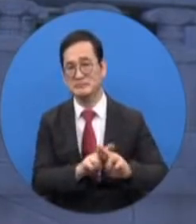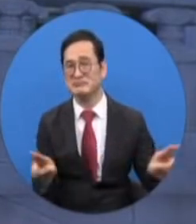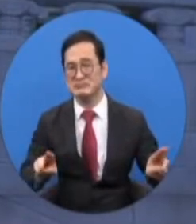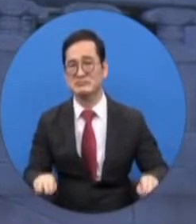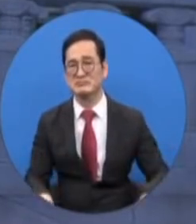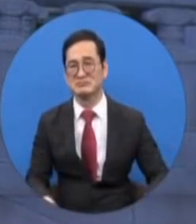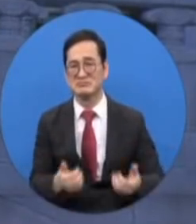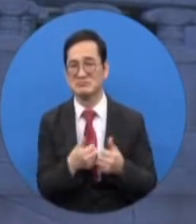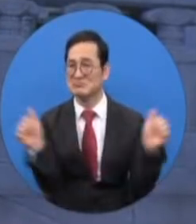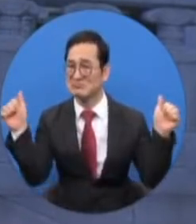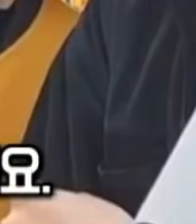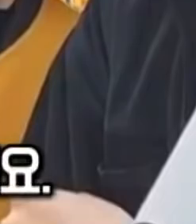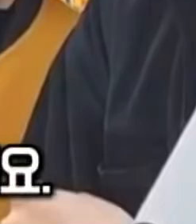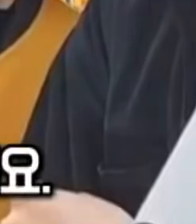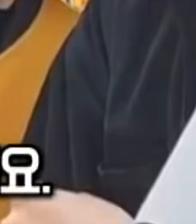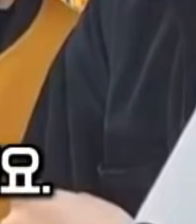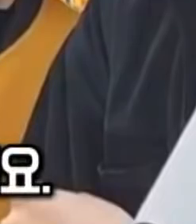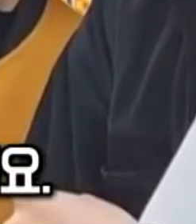장재원 실장입니다.